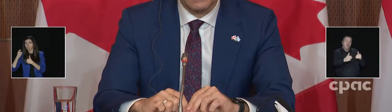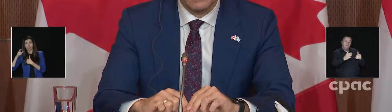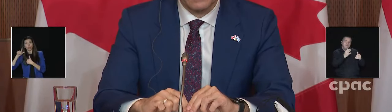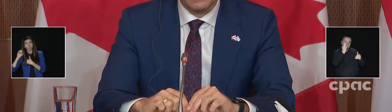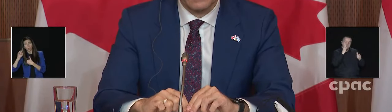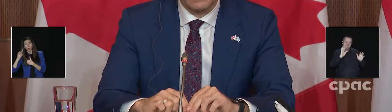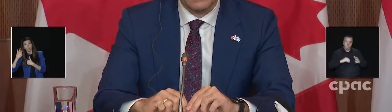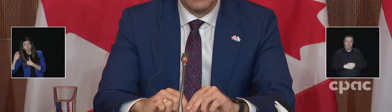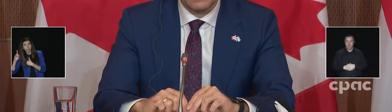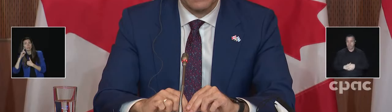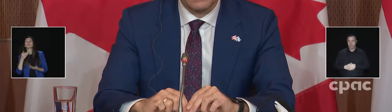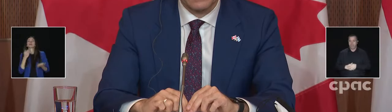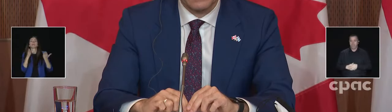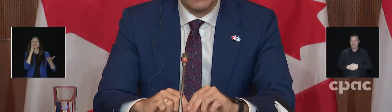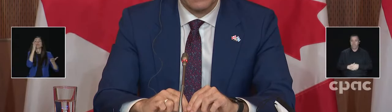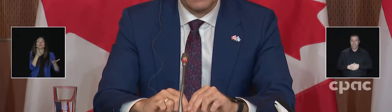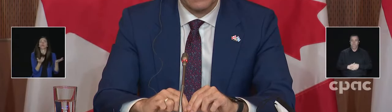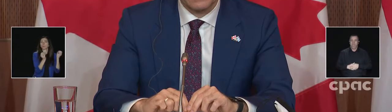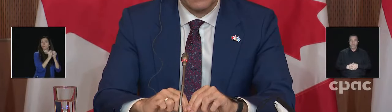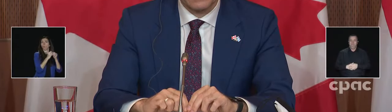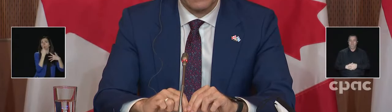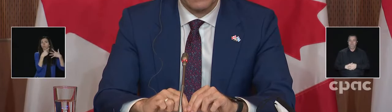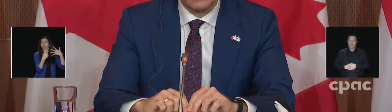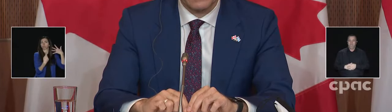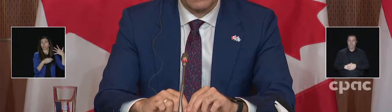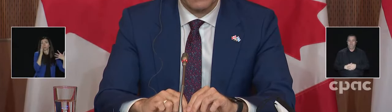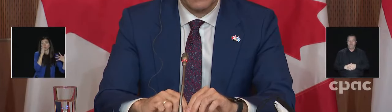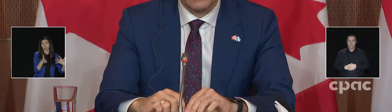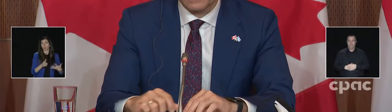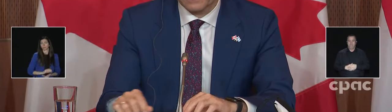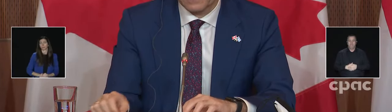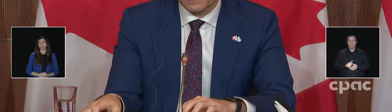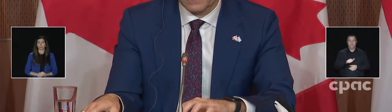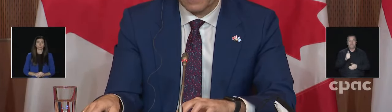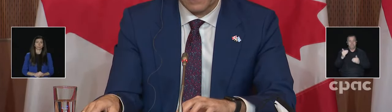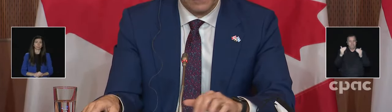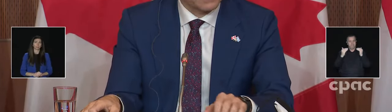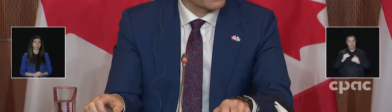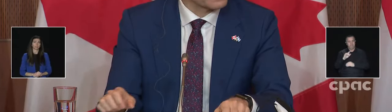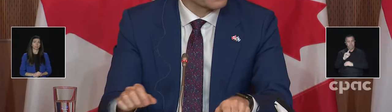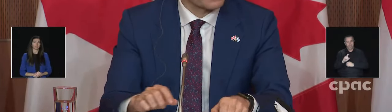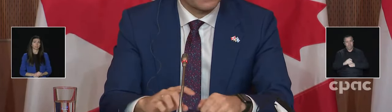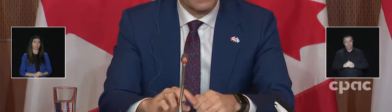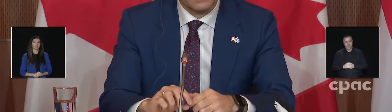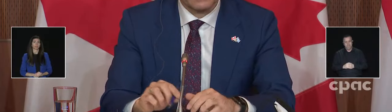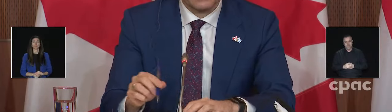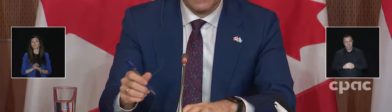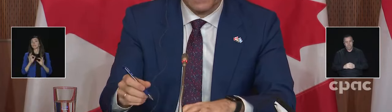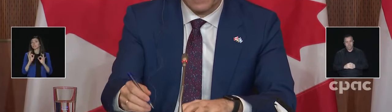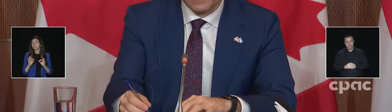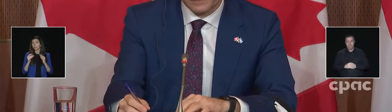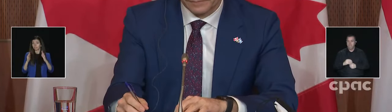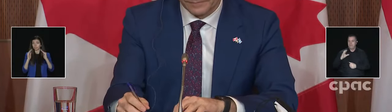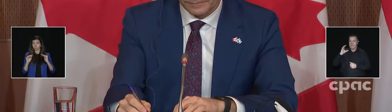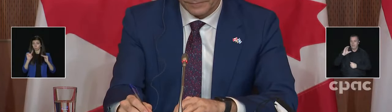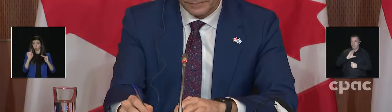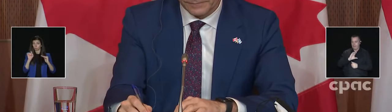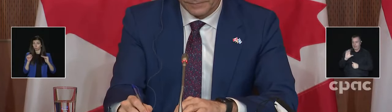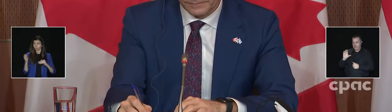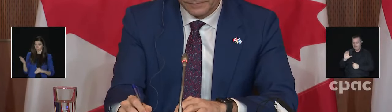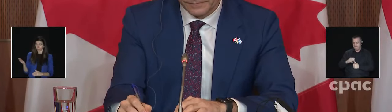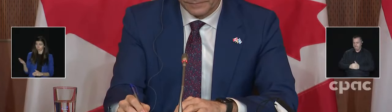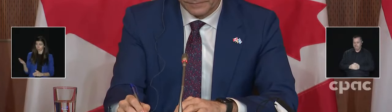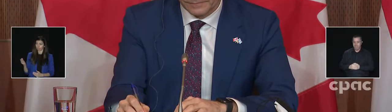Thank you. Merci. La prochaine question est de Éric Plouf, Radio-Canada. À